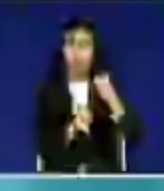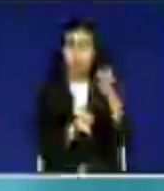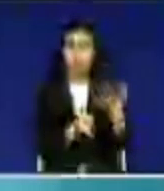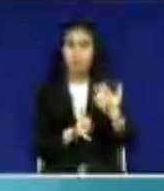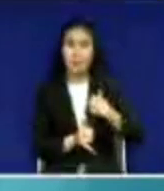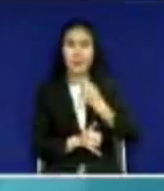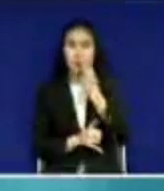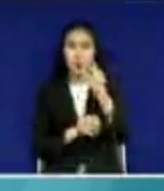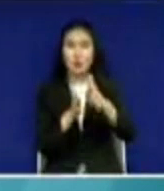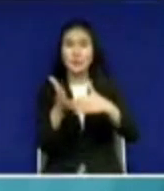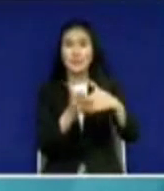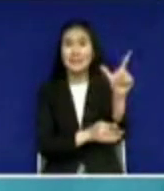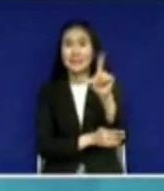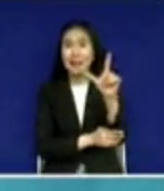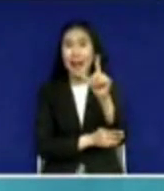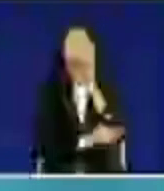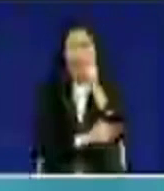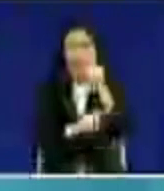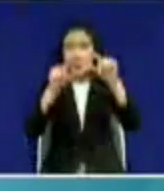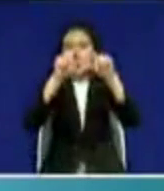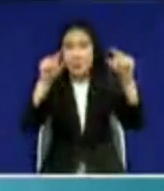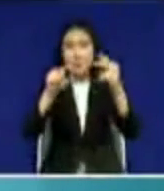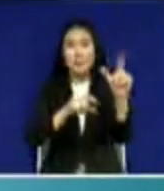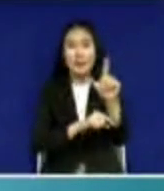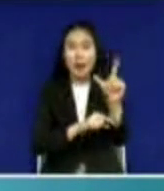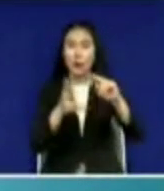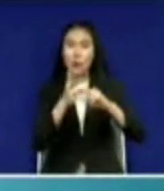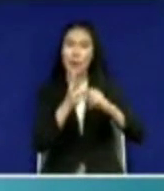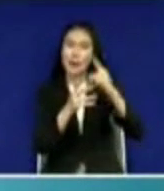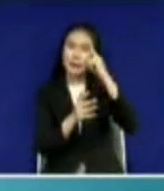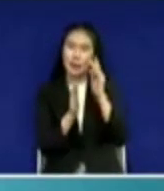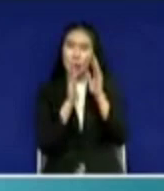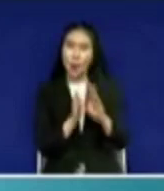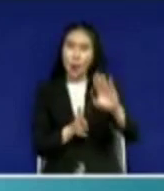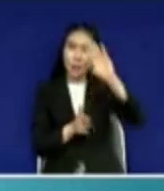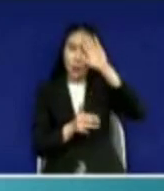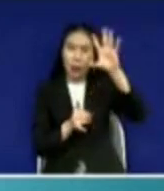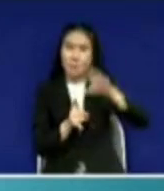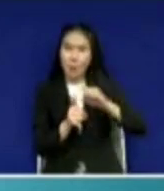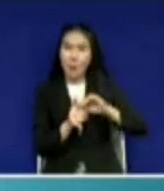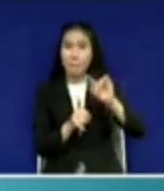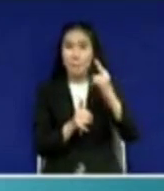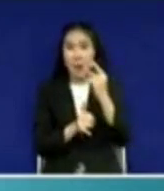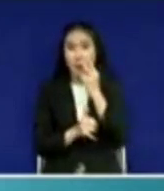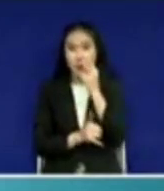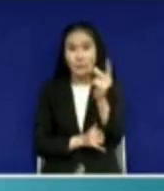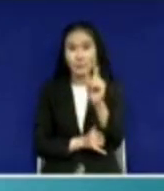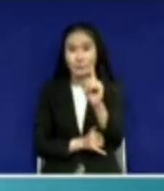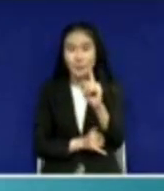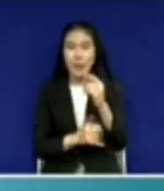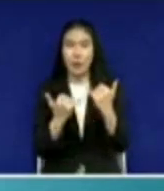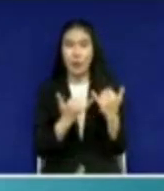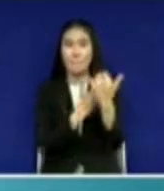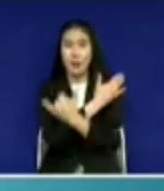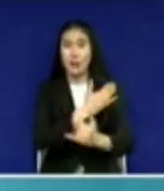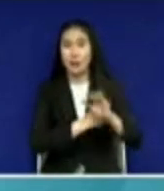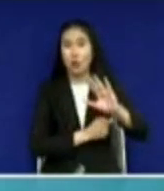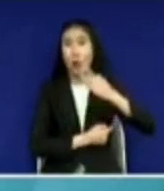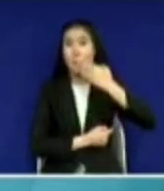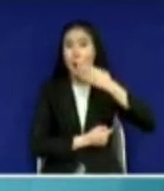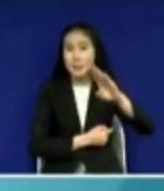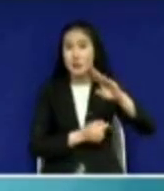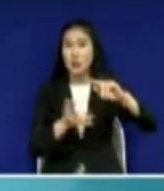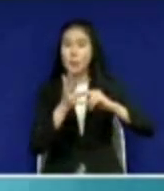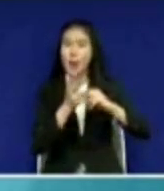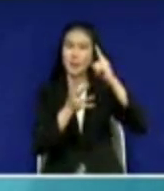ที่เป็นแถบไฮไลท์สีเหลืองค่ะก็คือแสดงถึงจำนวนผู้ป่วยรายใหม่ค่ะจะเห็นได้ว่าประเทศบราซิลค่ะคือเป็นประเท